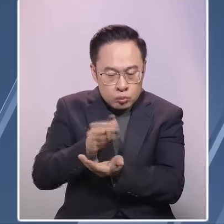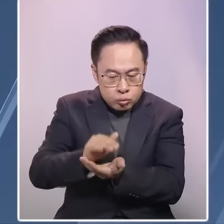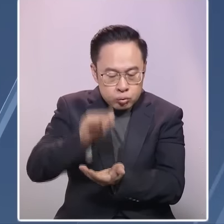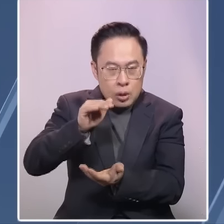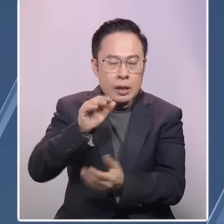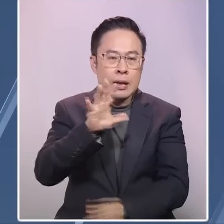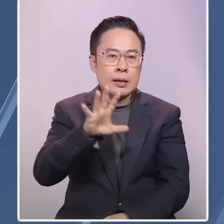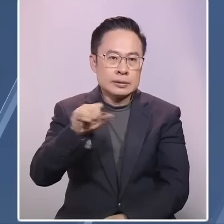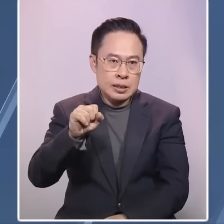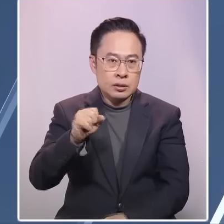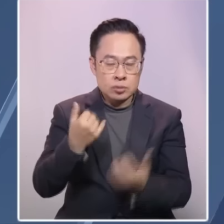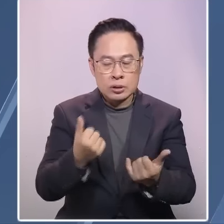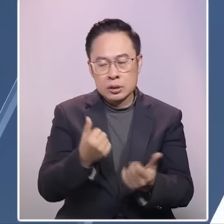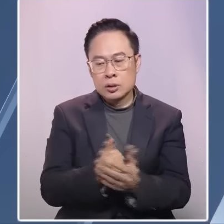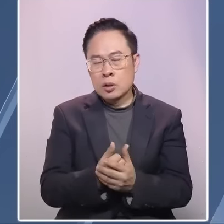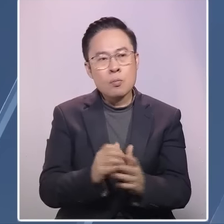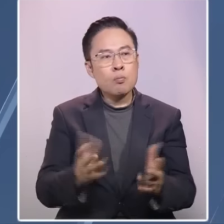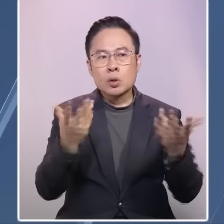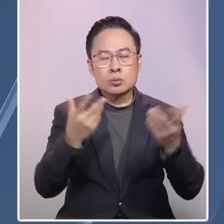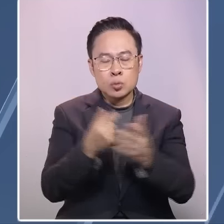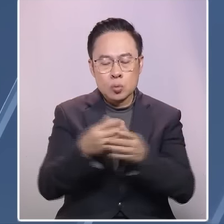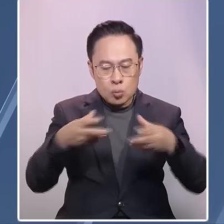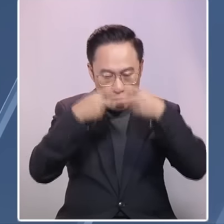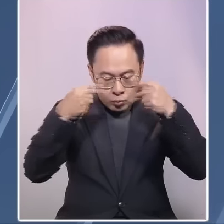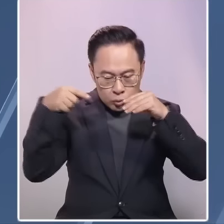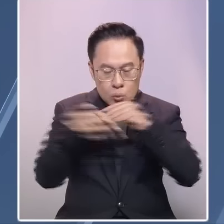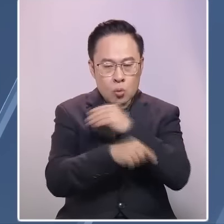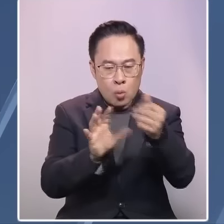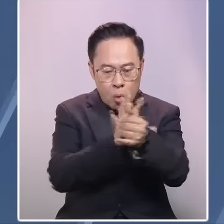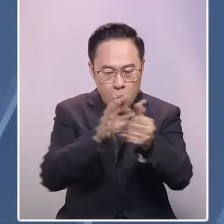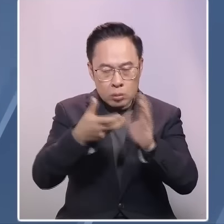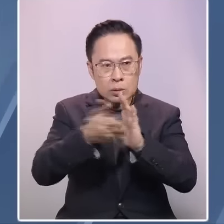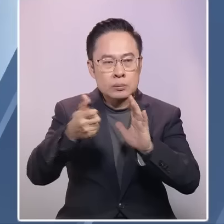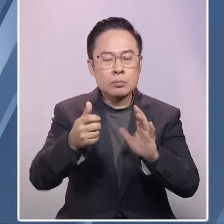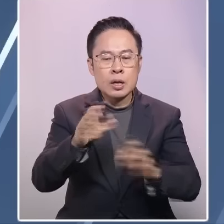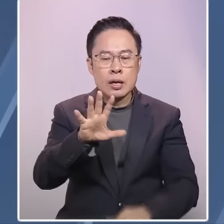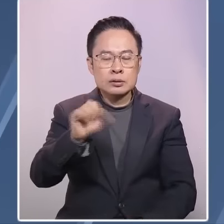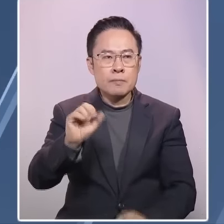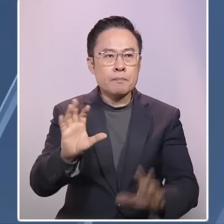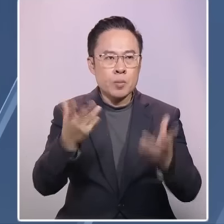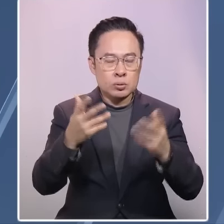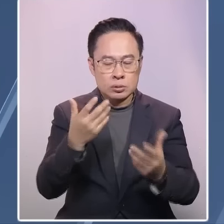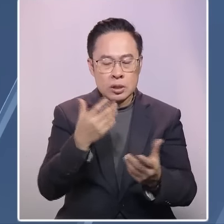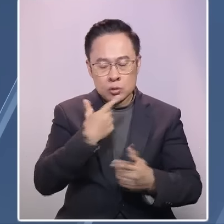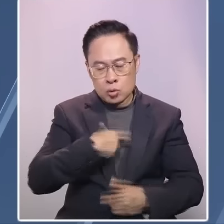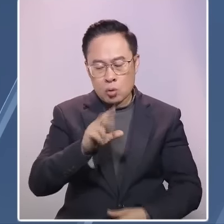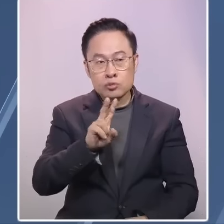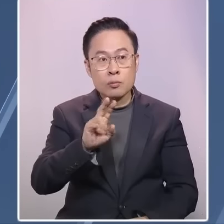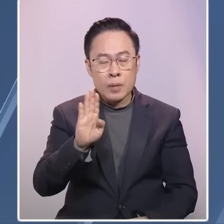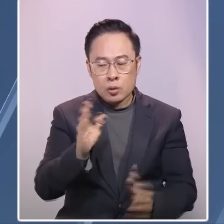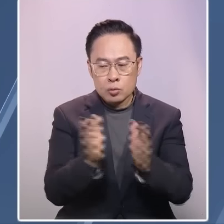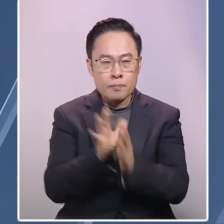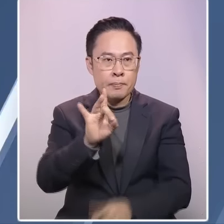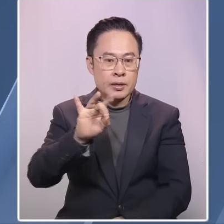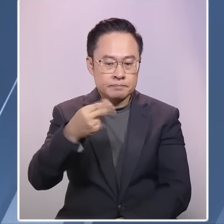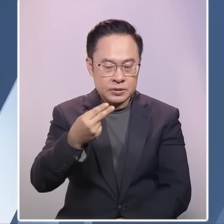เนาะก็กลายเป็นว่าเอาเงินไปลงทุนเนี่ยถูกแก๊งตกหวยหลอกไปสูญเงินไป 580,000บาทกบๆ 600,000